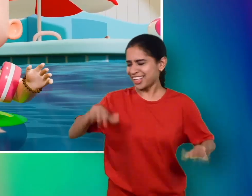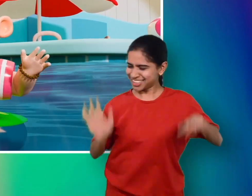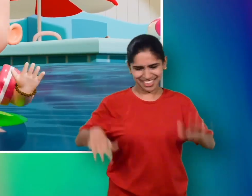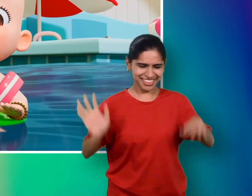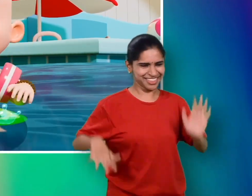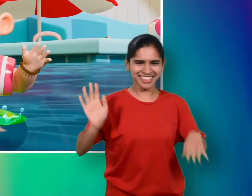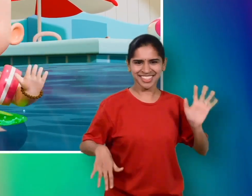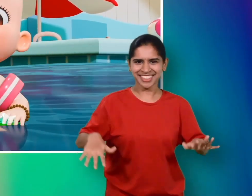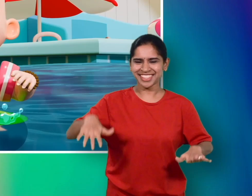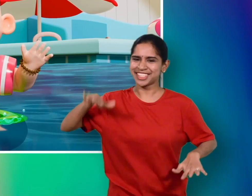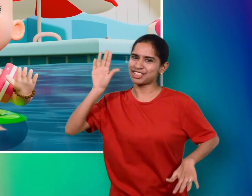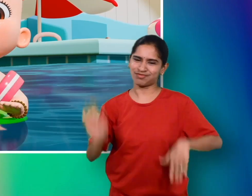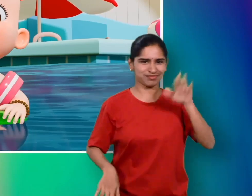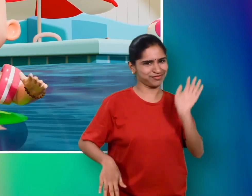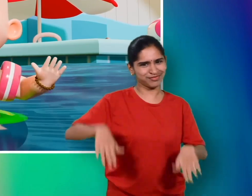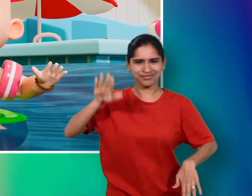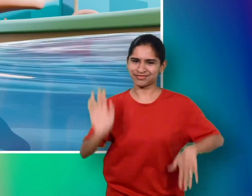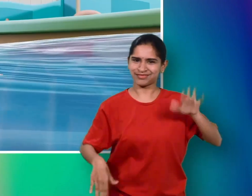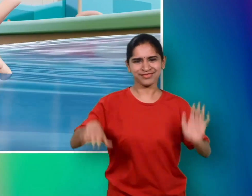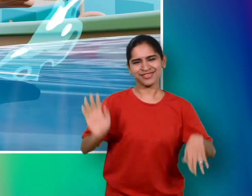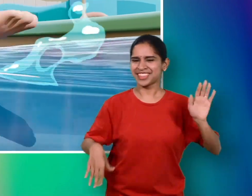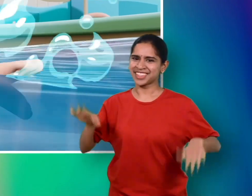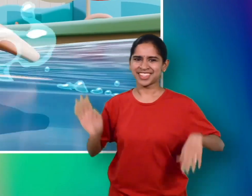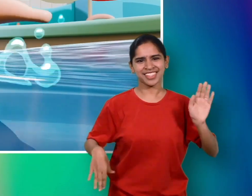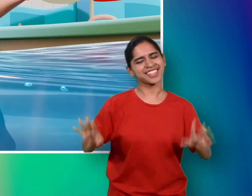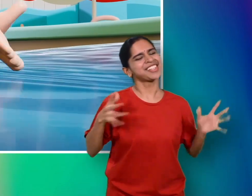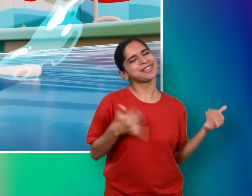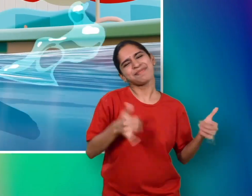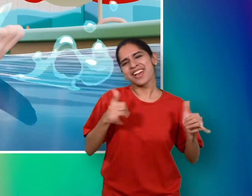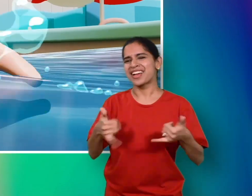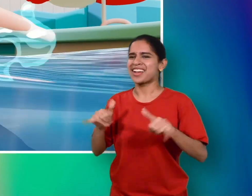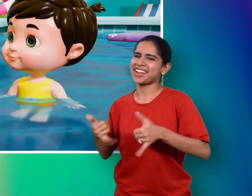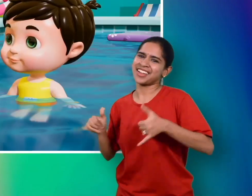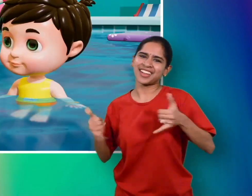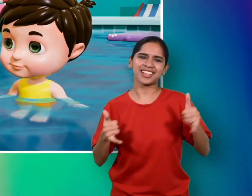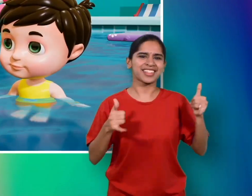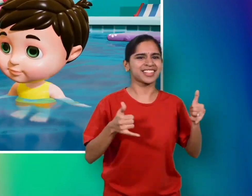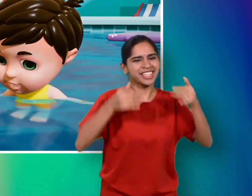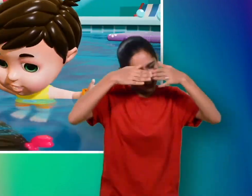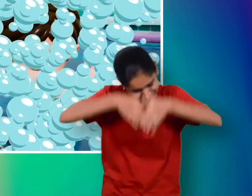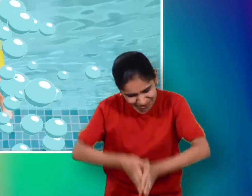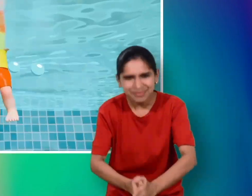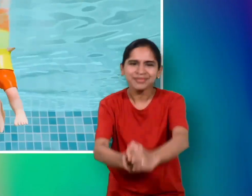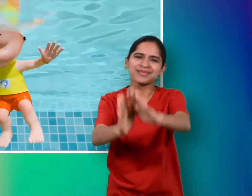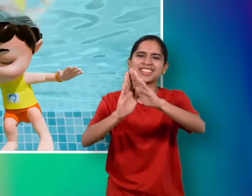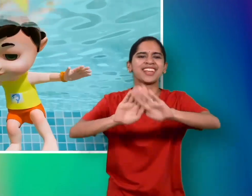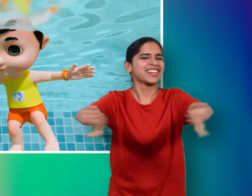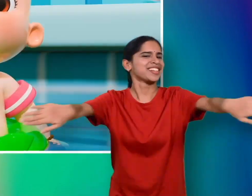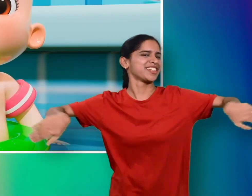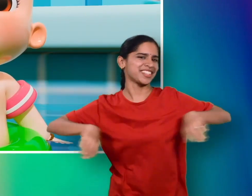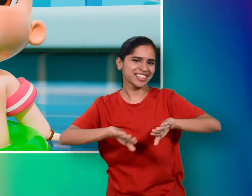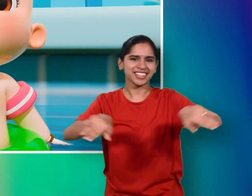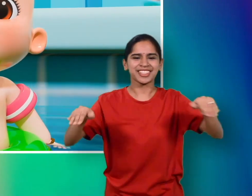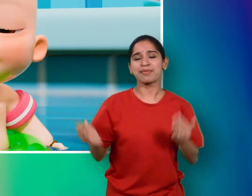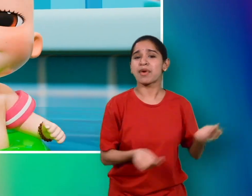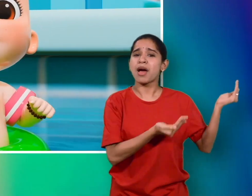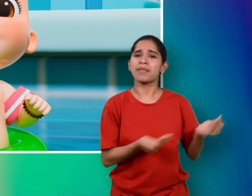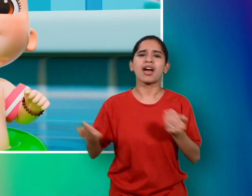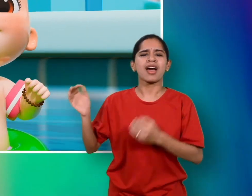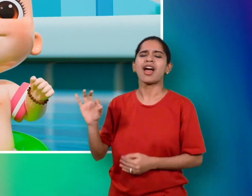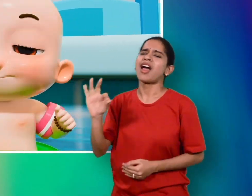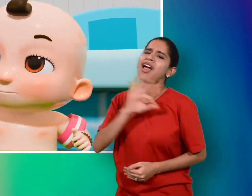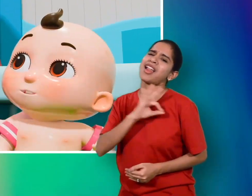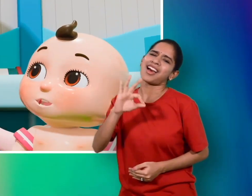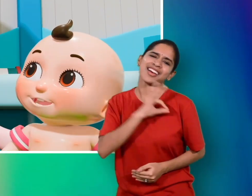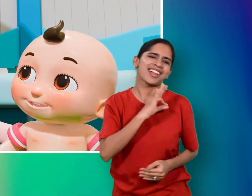छप छप छप छप छप छप छप छप छप छप करते जाएं और पानी में गोते लगाएं, बेबी को ये